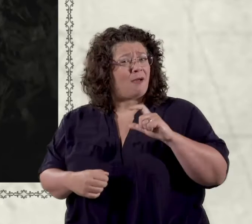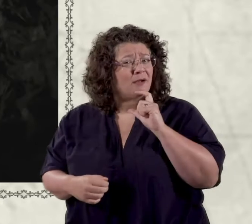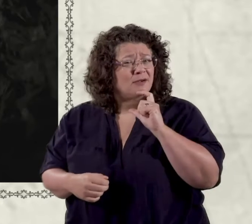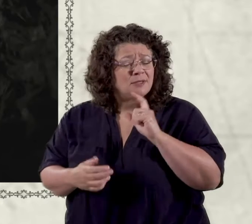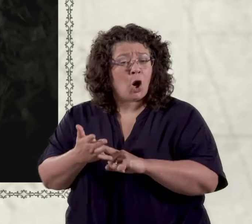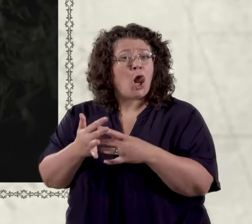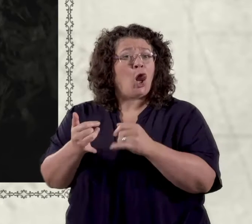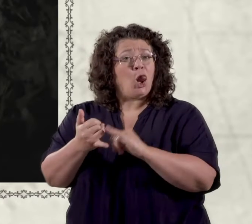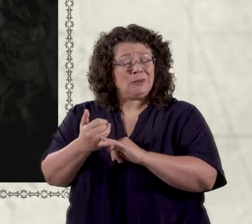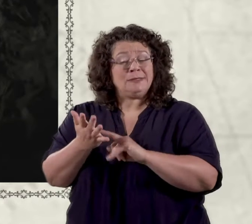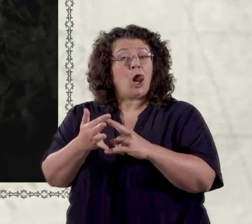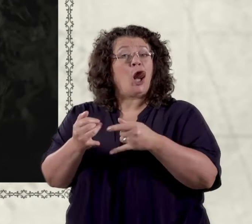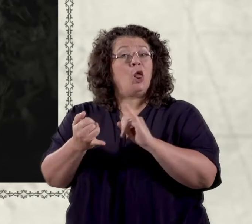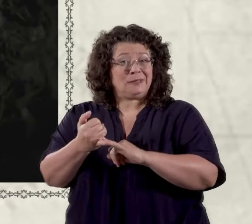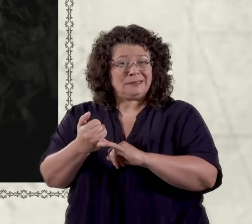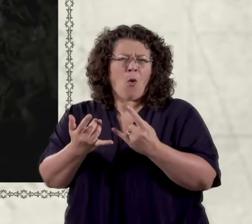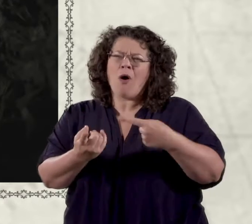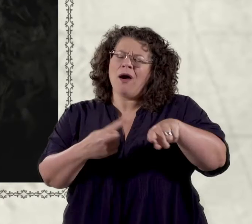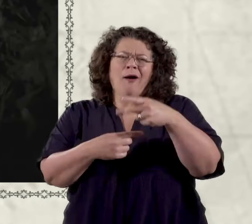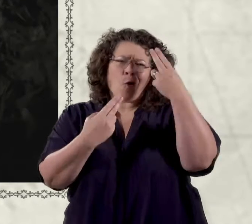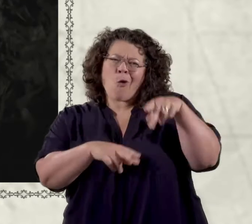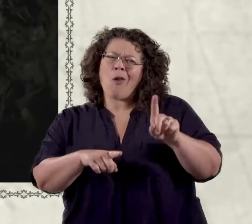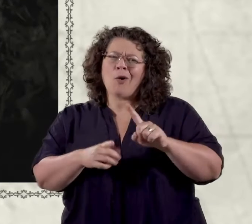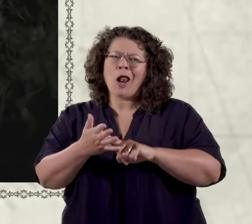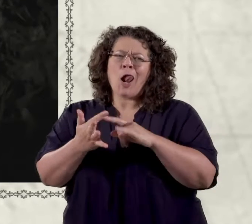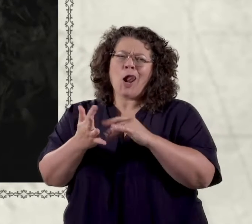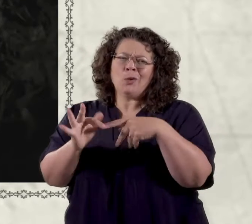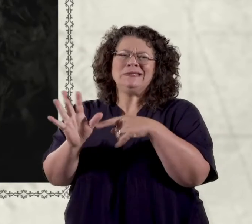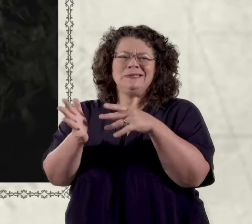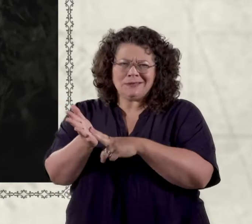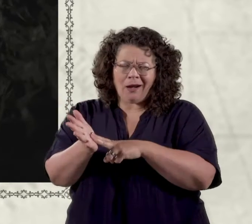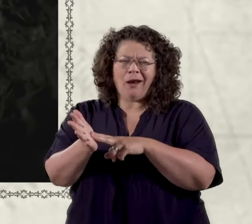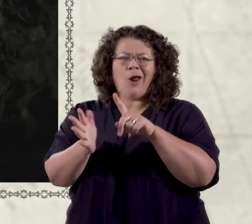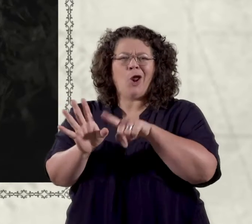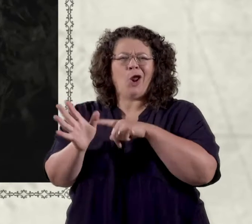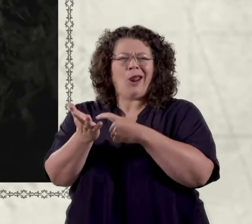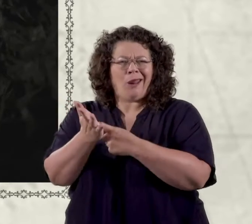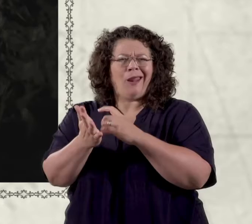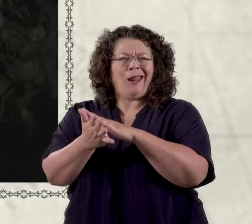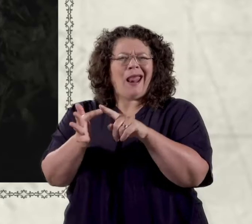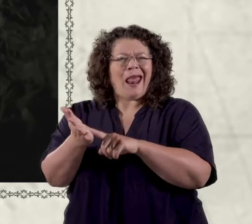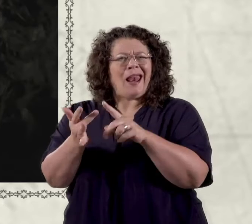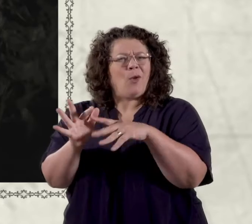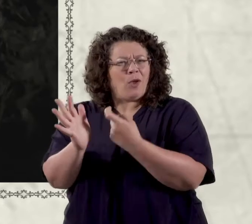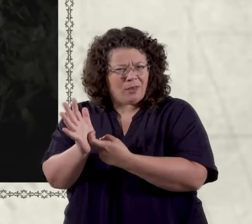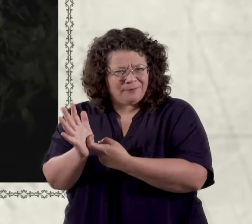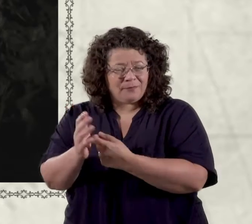Lews yn yr heliwr. Nawr, i cloddio am y haearn, mae angen defnyddio arf, fel hwn.